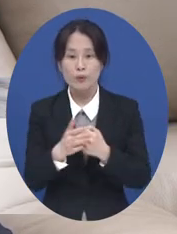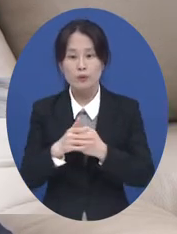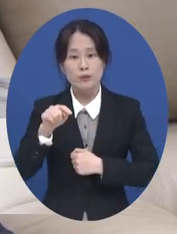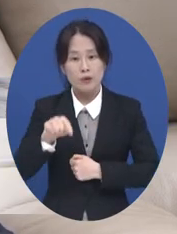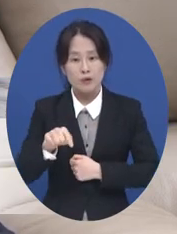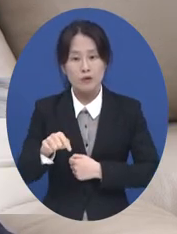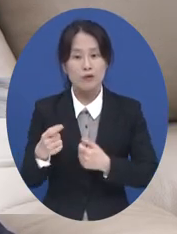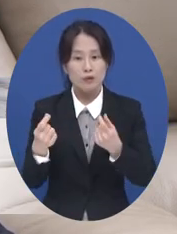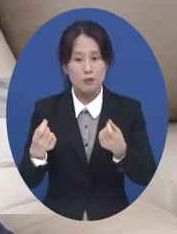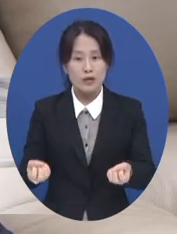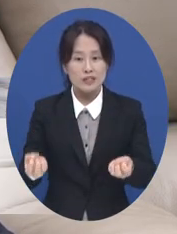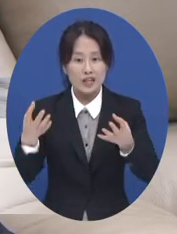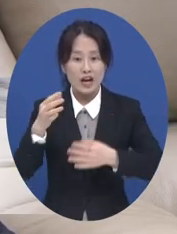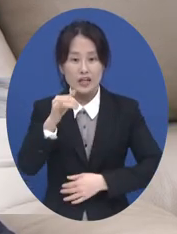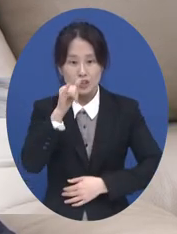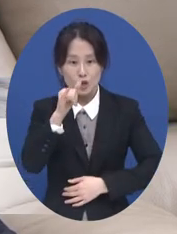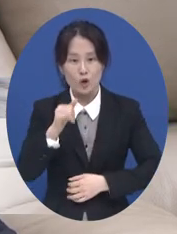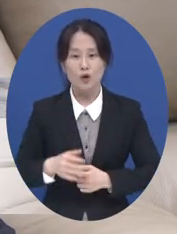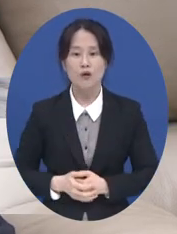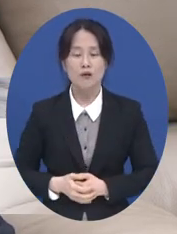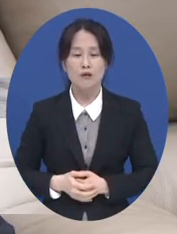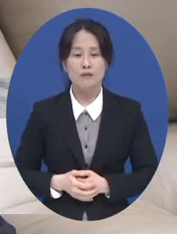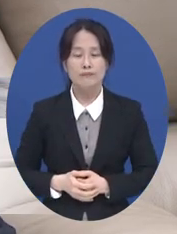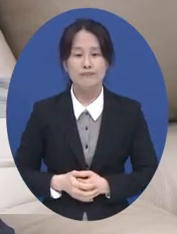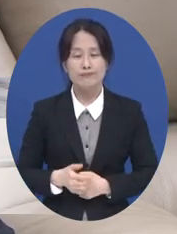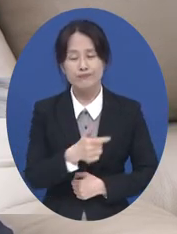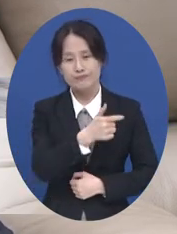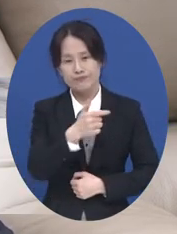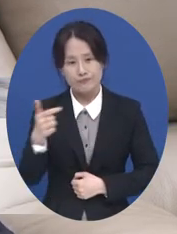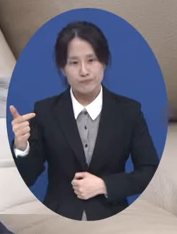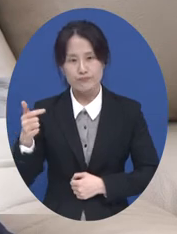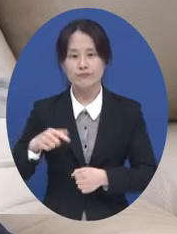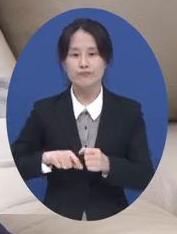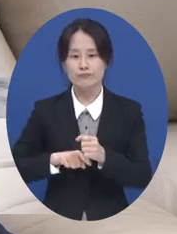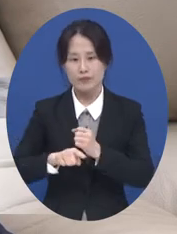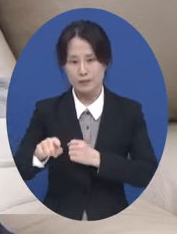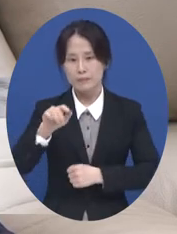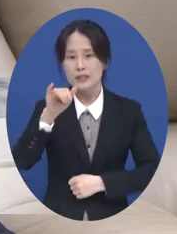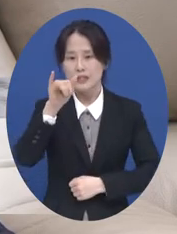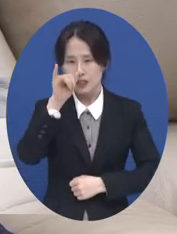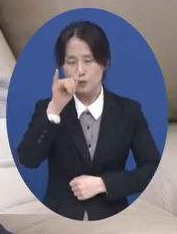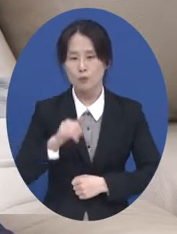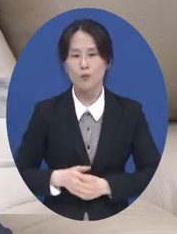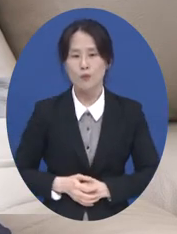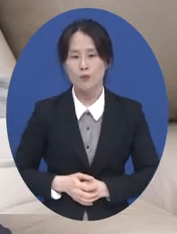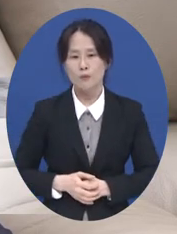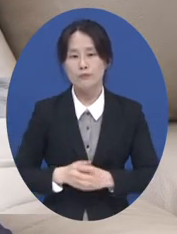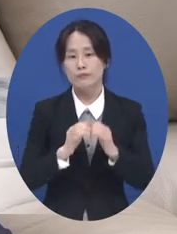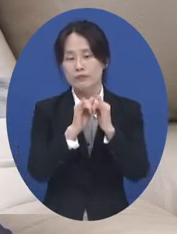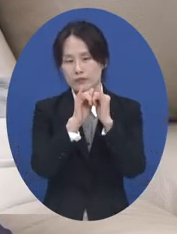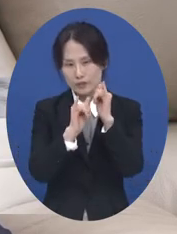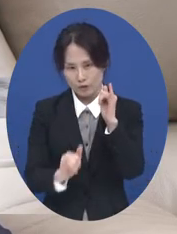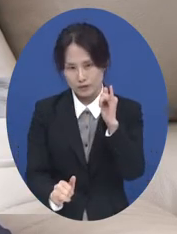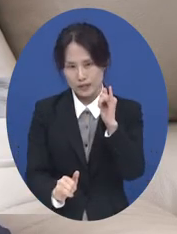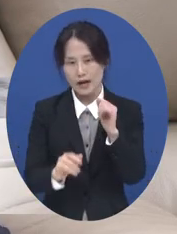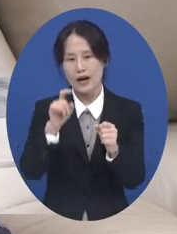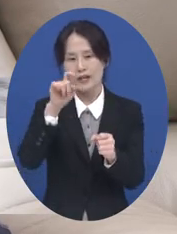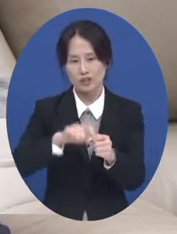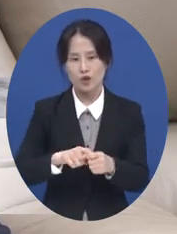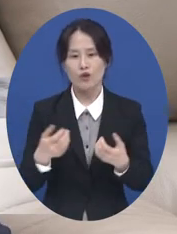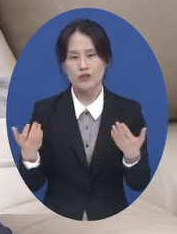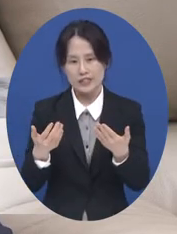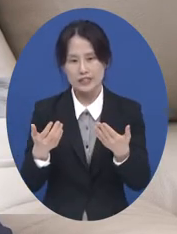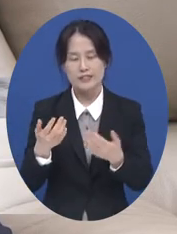대부분이 경기도의 있는데 이런 행사를 한다는 것은 대단히 의미 있고